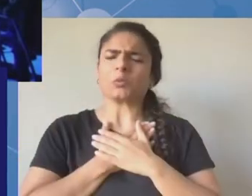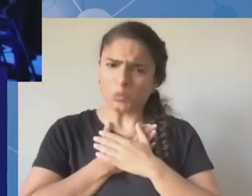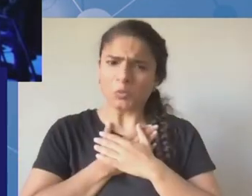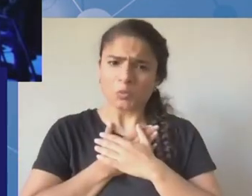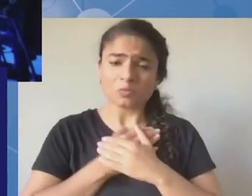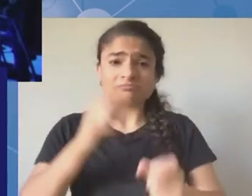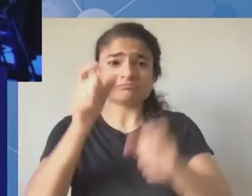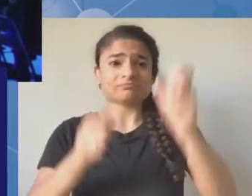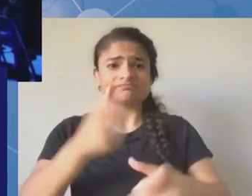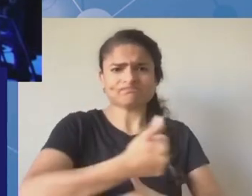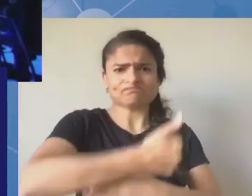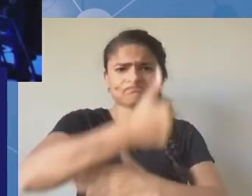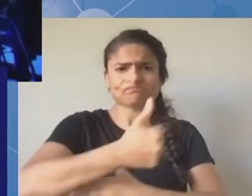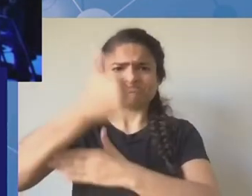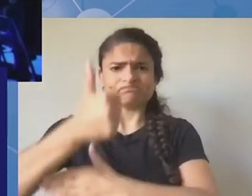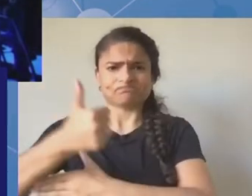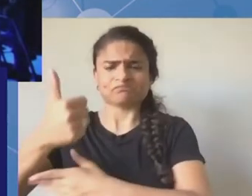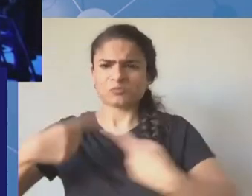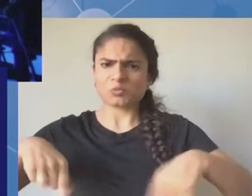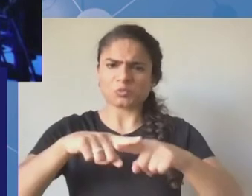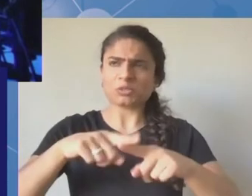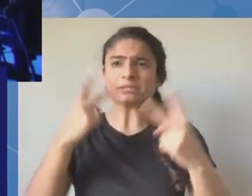بعد وعن قرب.